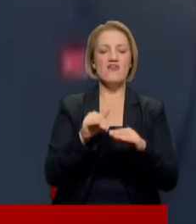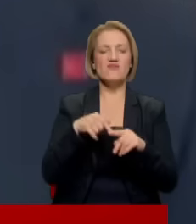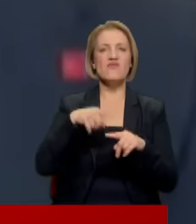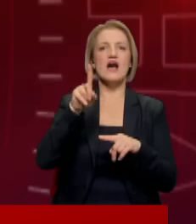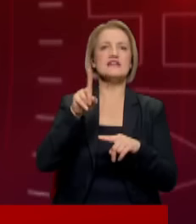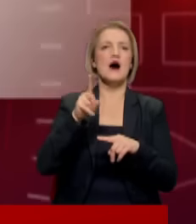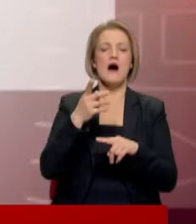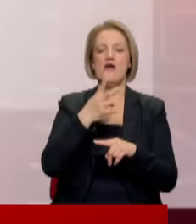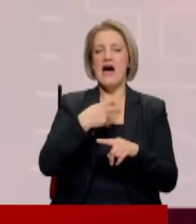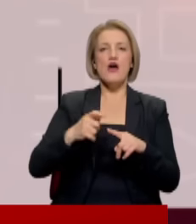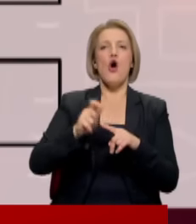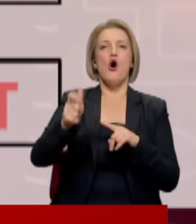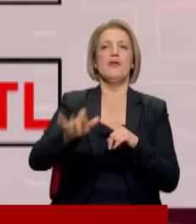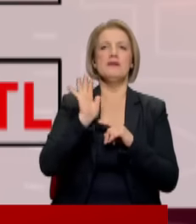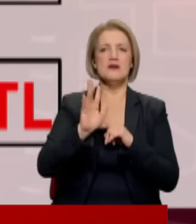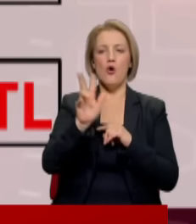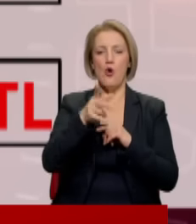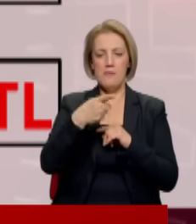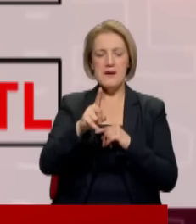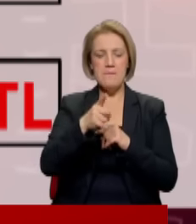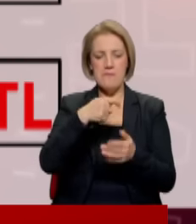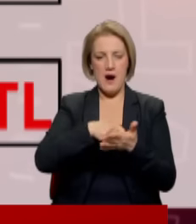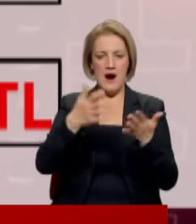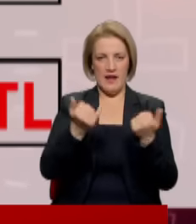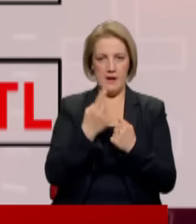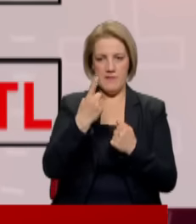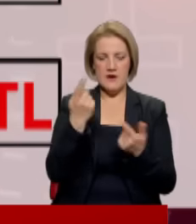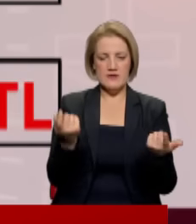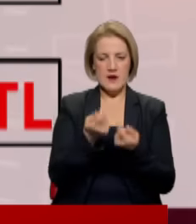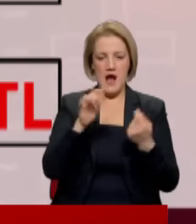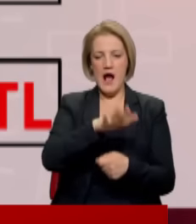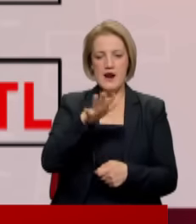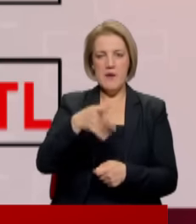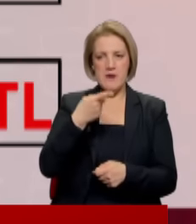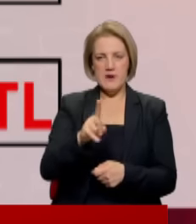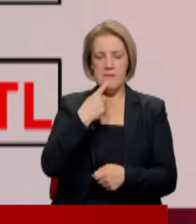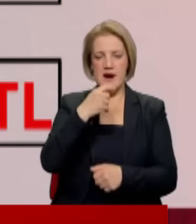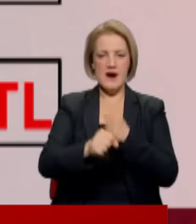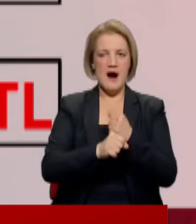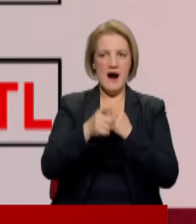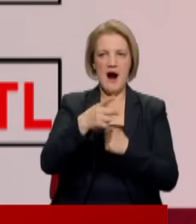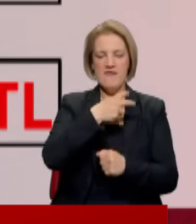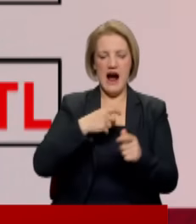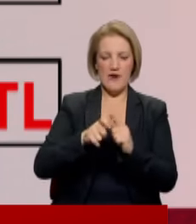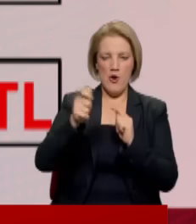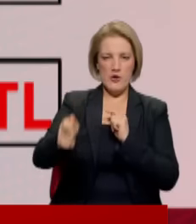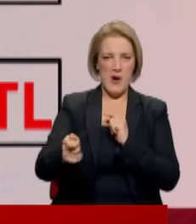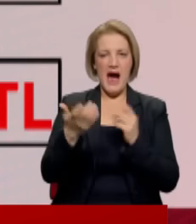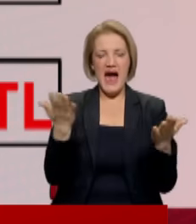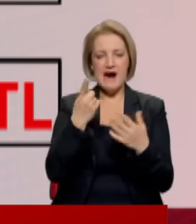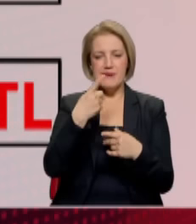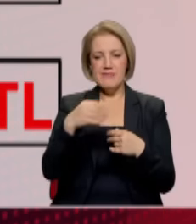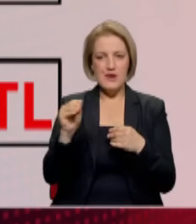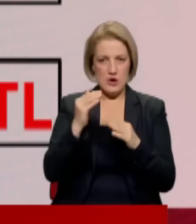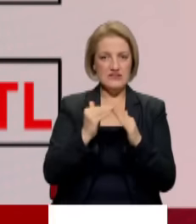vergi ödemesin 30.000 L net maaş alan bir çalışan 55.000 L yaklaşık yıllık vergi ödüyor Eğer 1